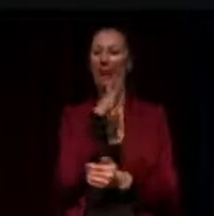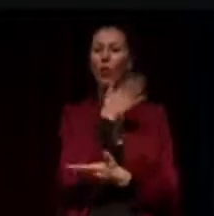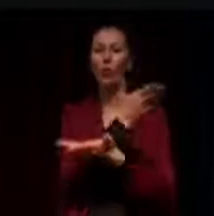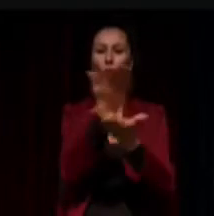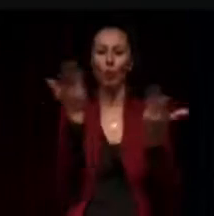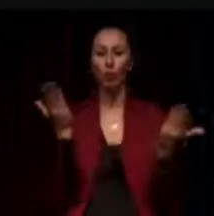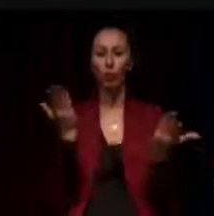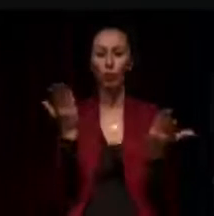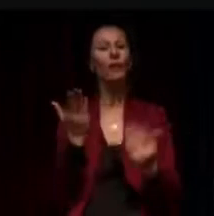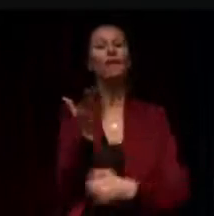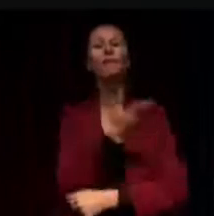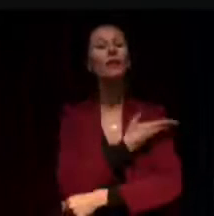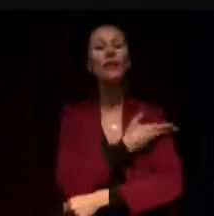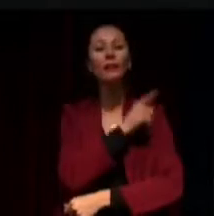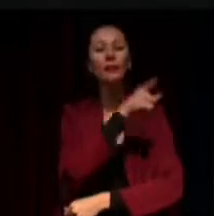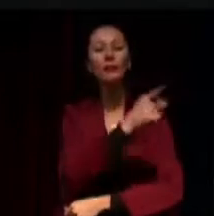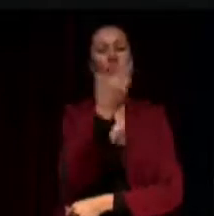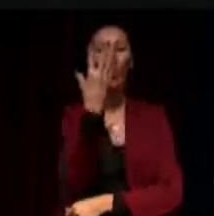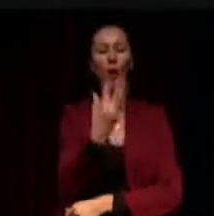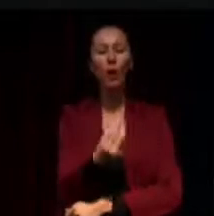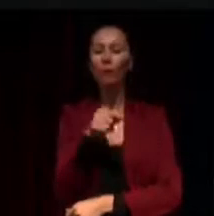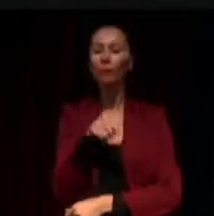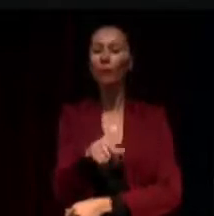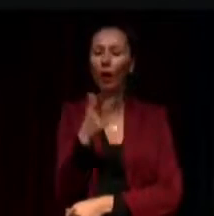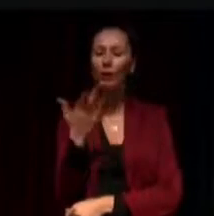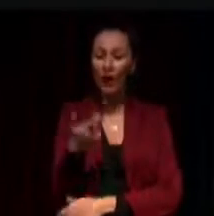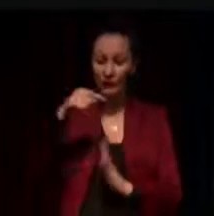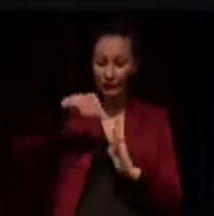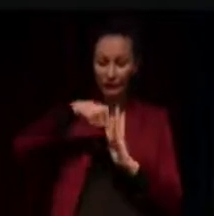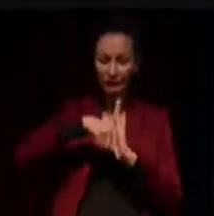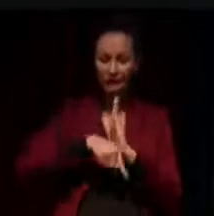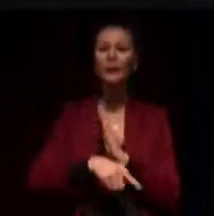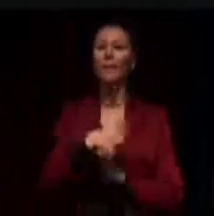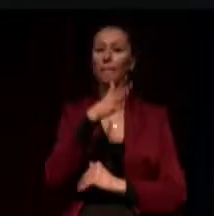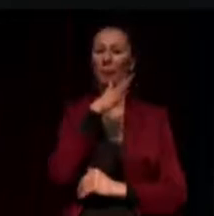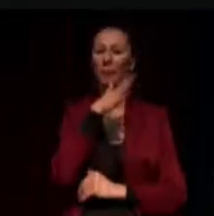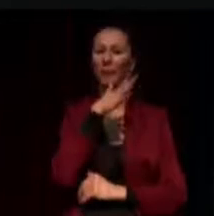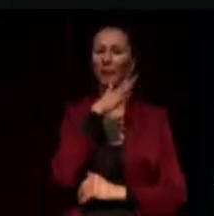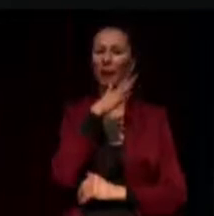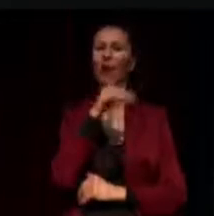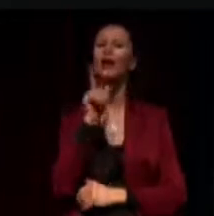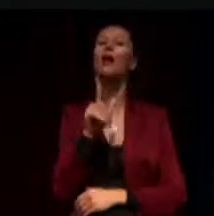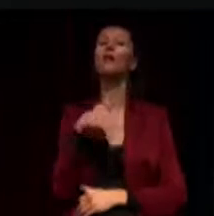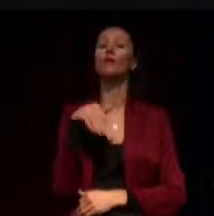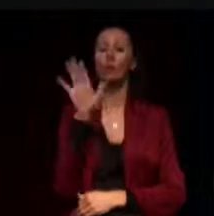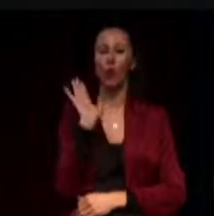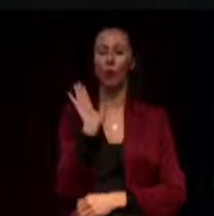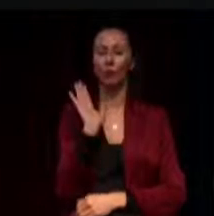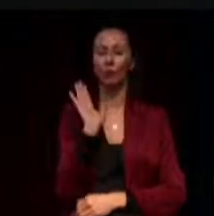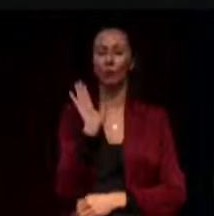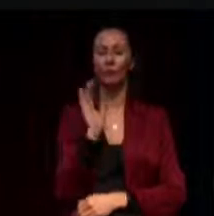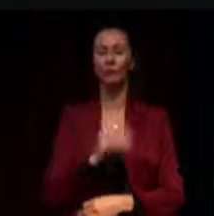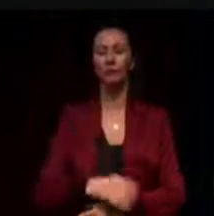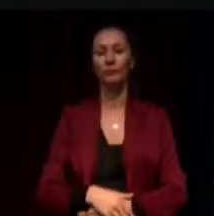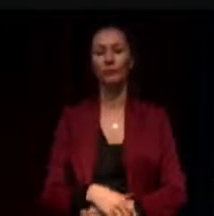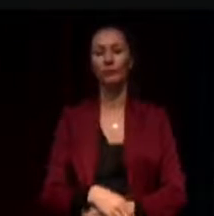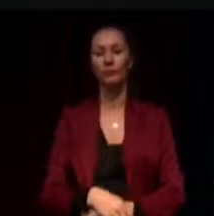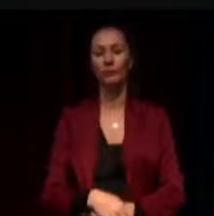biliyoruz. Kaldı ki vatandaş olarak bu kadar ayrıntıyı bilmemize gerek yok.